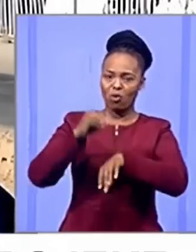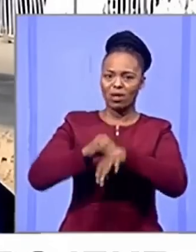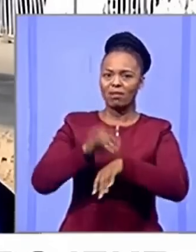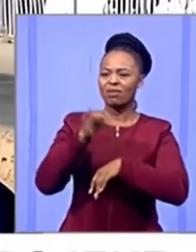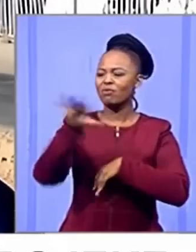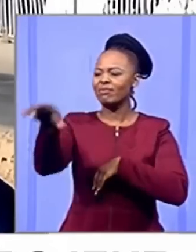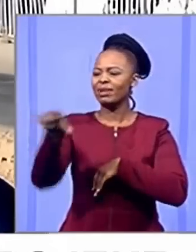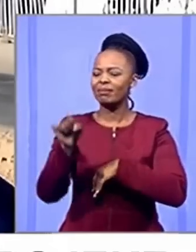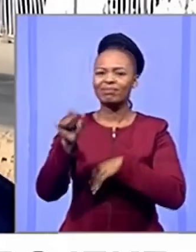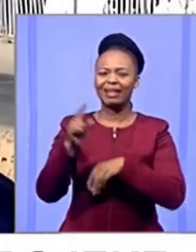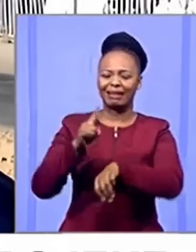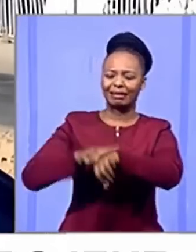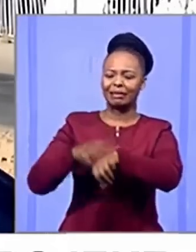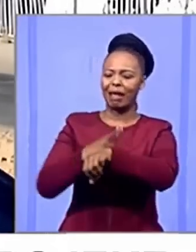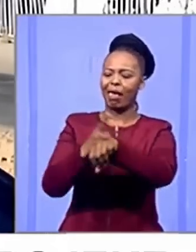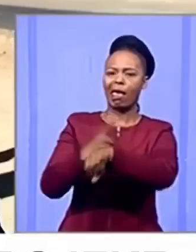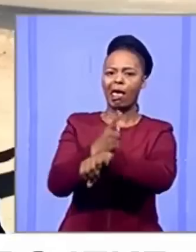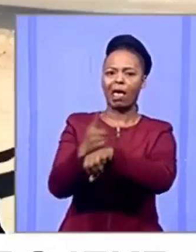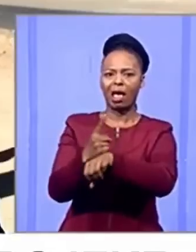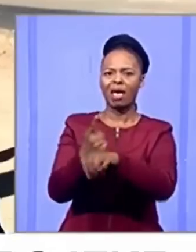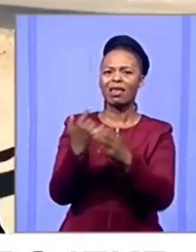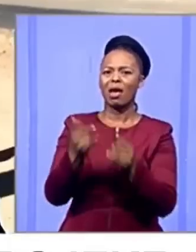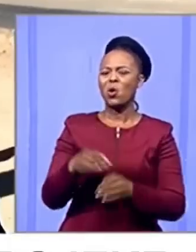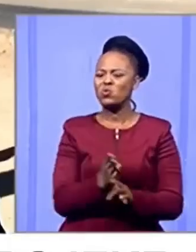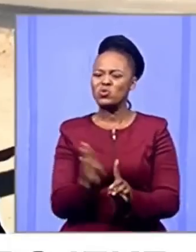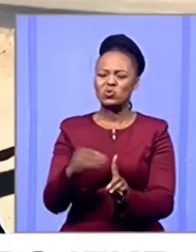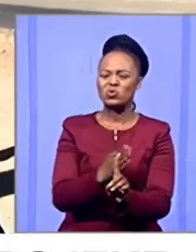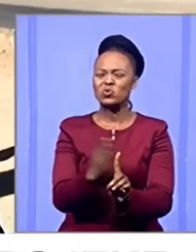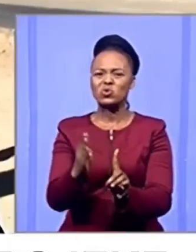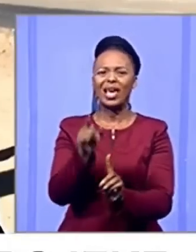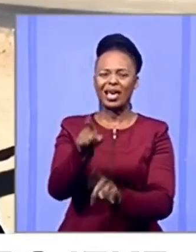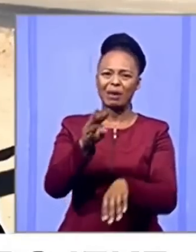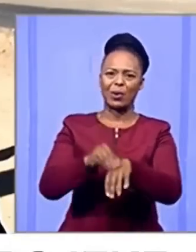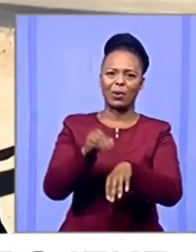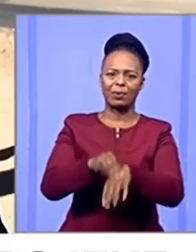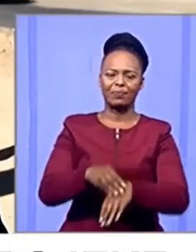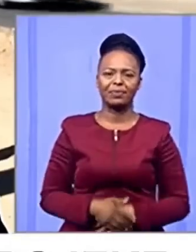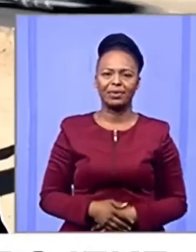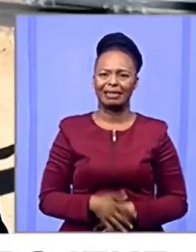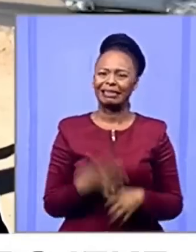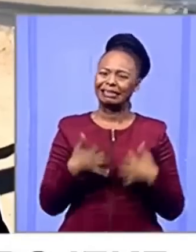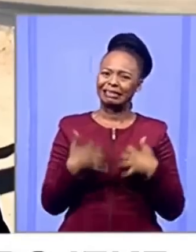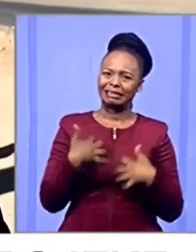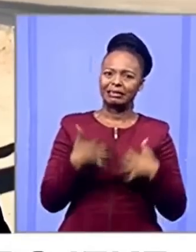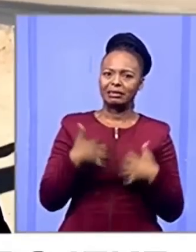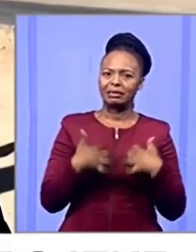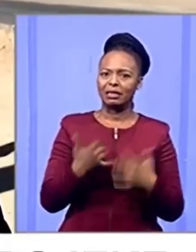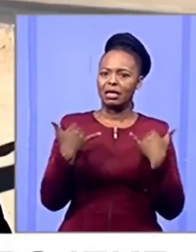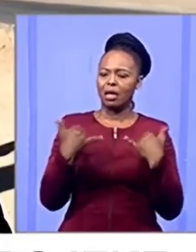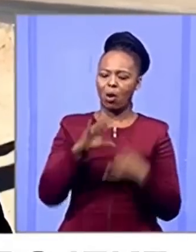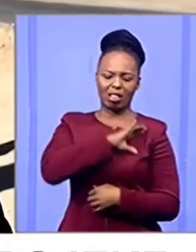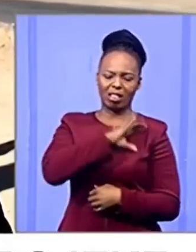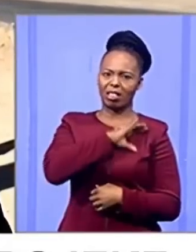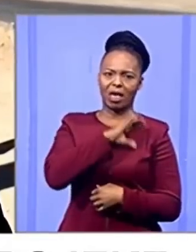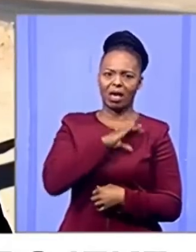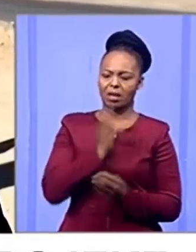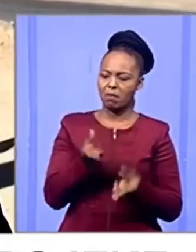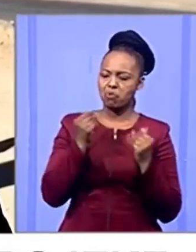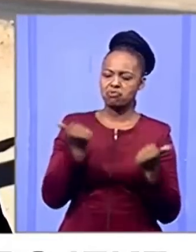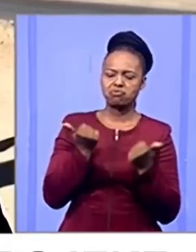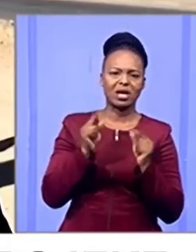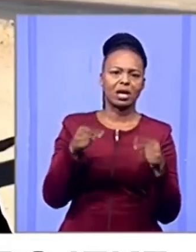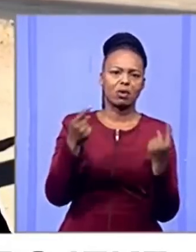hour, traffic e nna tele thata. Rona ra deliver ya no ga re khone go kry-a barekisi ntle ka gore